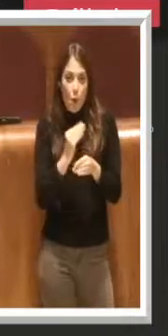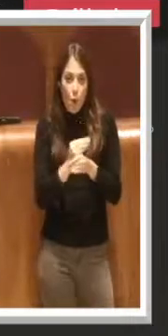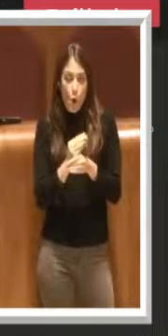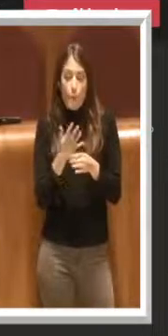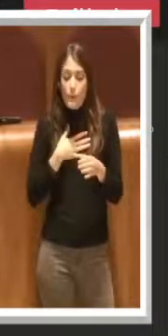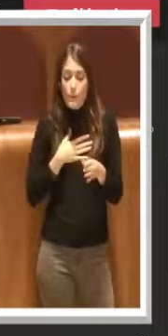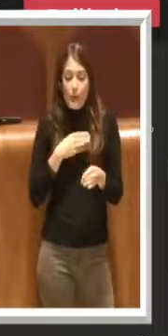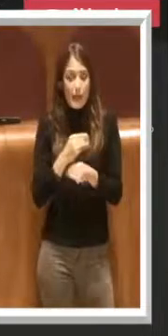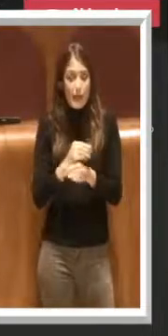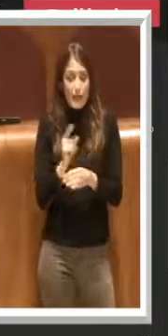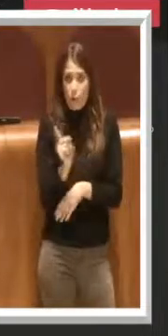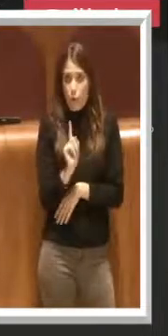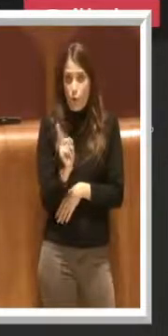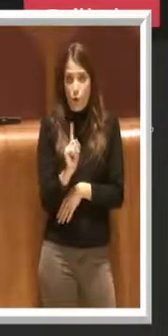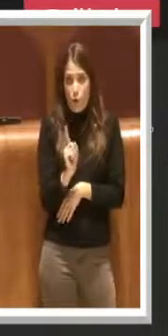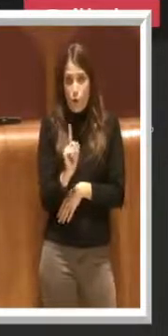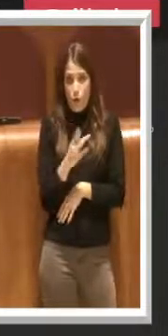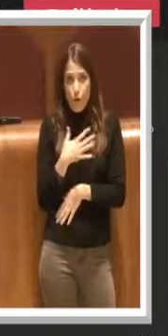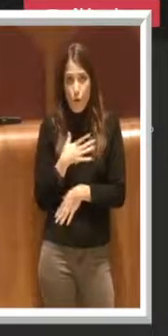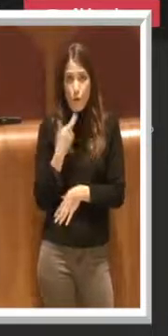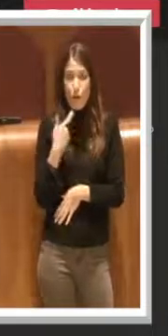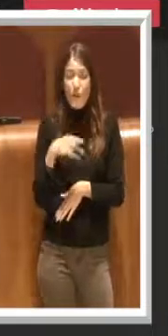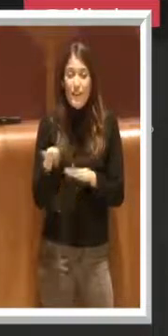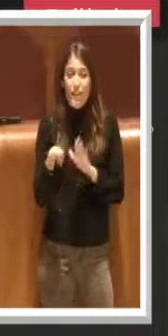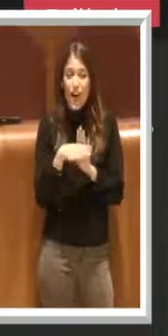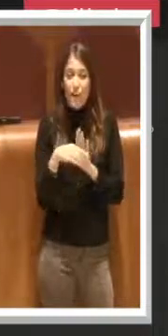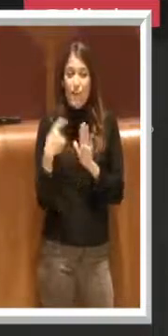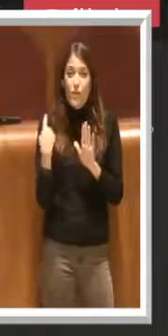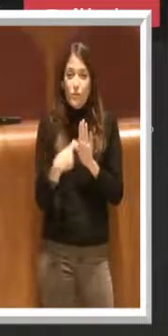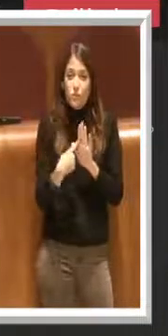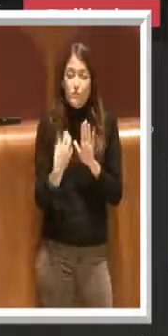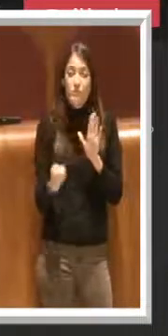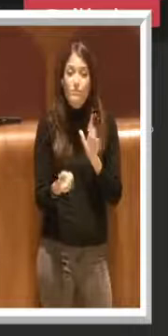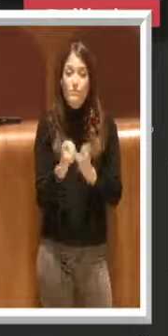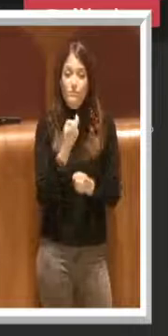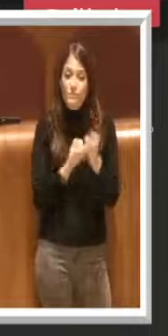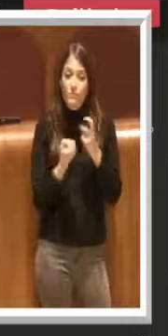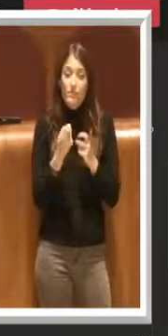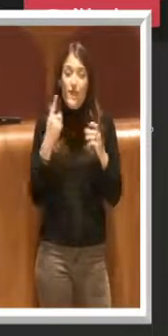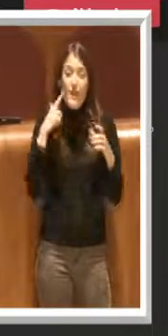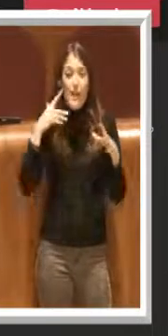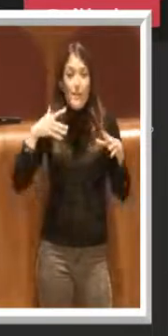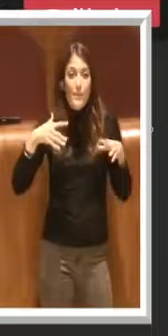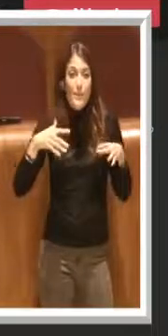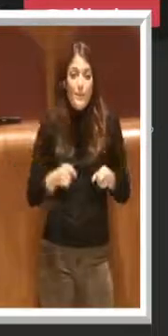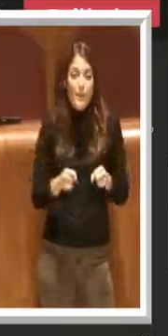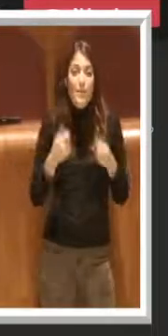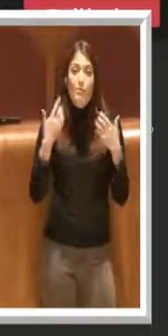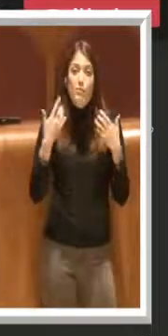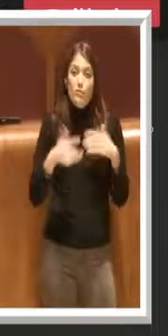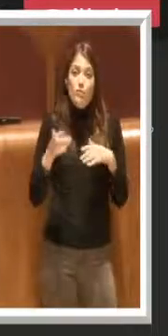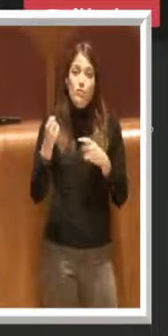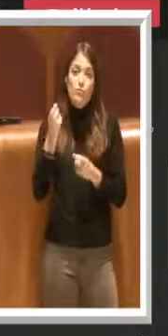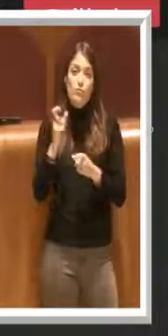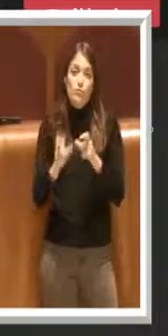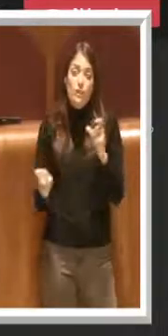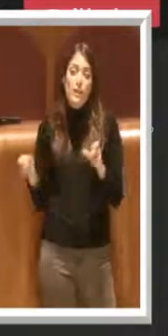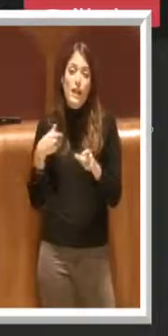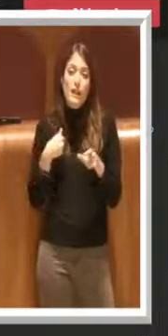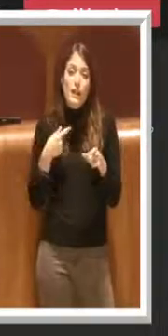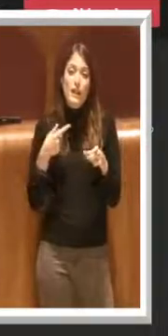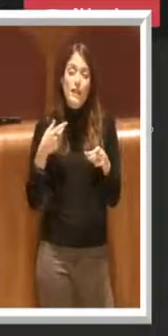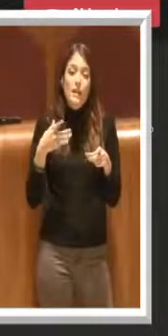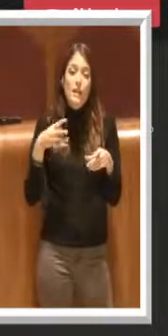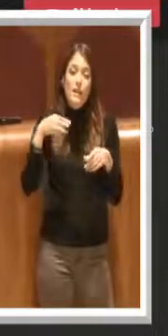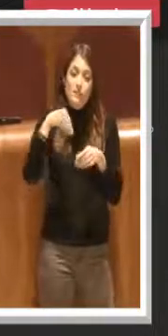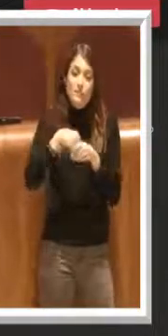lo è perché è un atto che è il frutto innanzitutto di un impegno preso con i cittadini nel corso delle